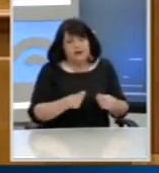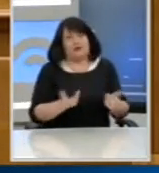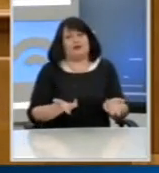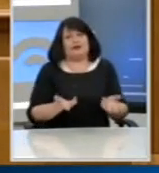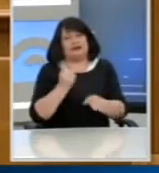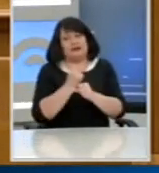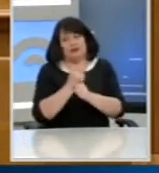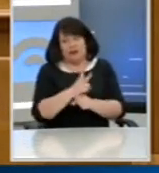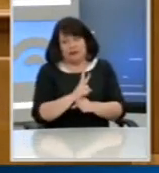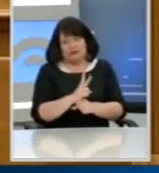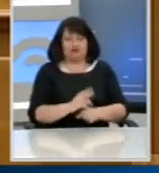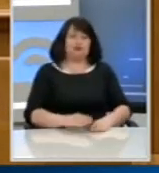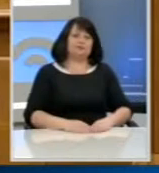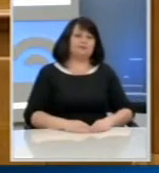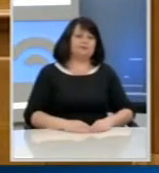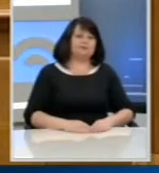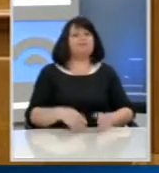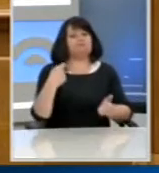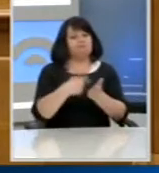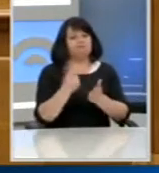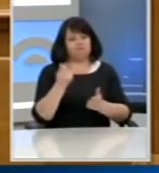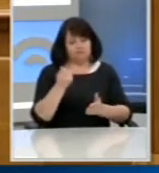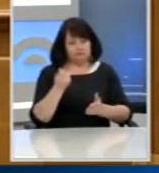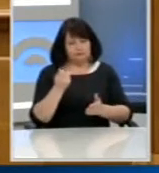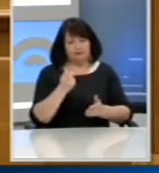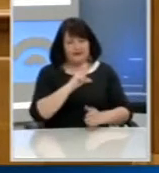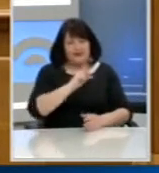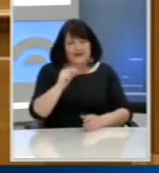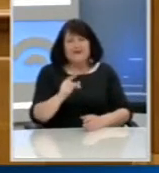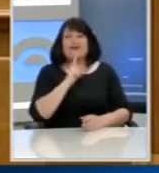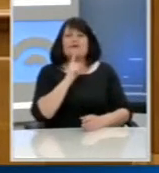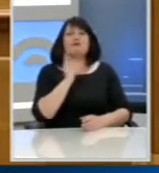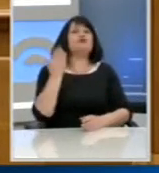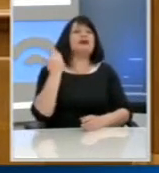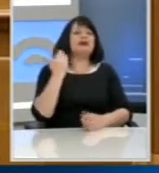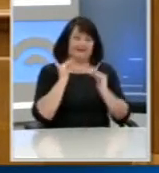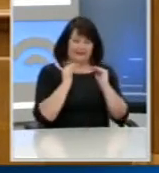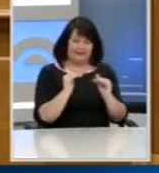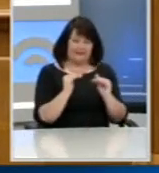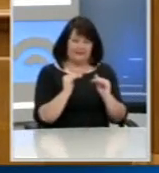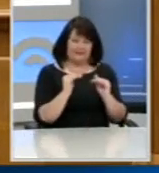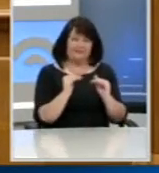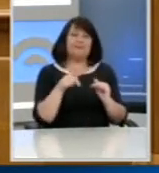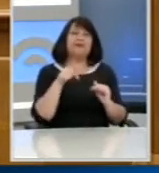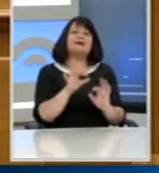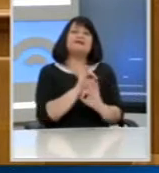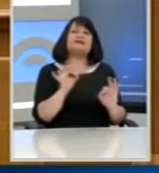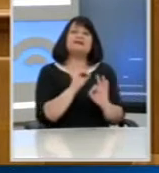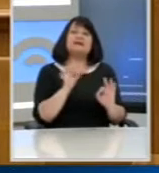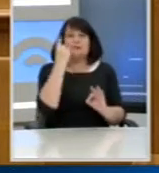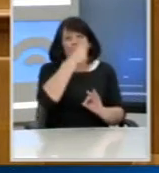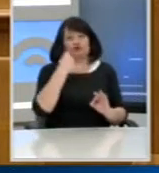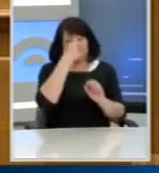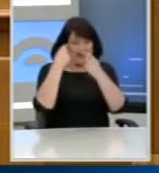Στη διατήρηση του ύψους των καταβαλωμένων αποδοχών στο ίδιο επίπεδο με πριν, γεγονός που αναπόφευκτα οδηγεί σε προσωπικές